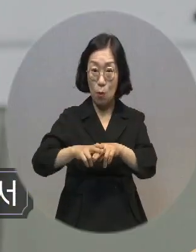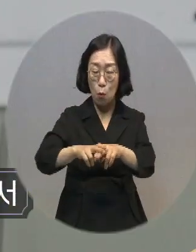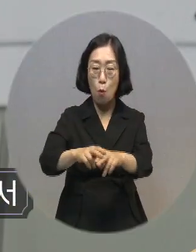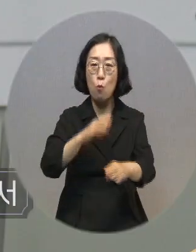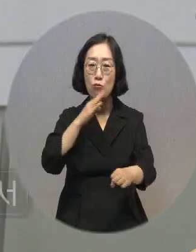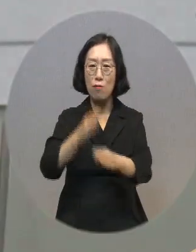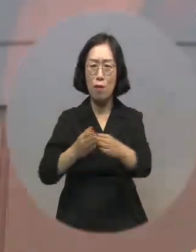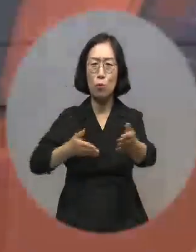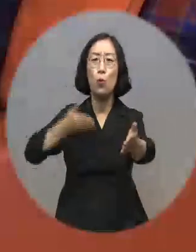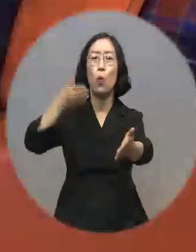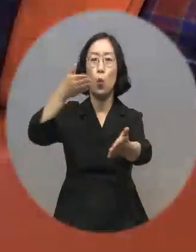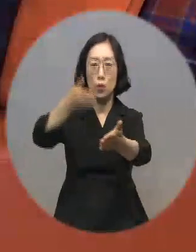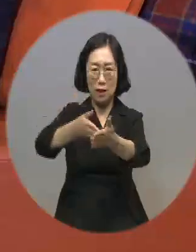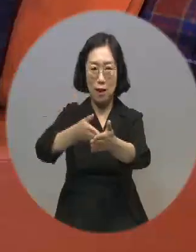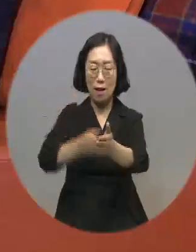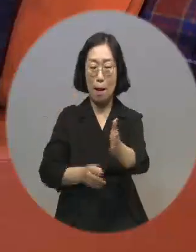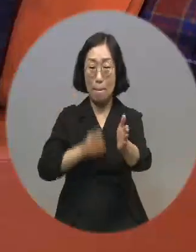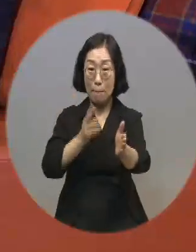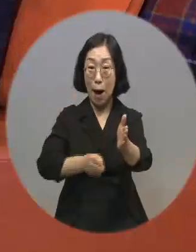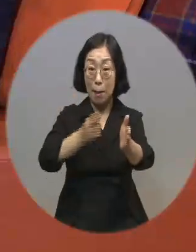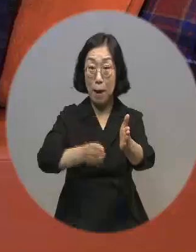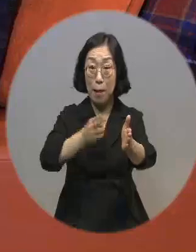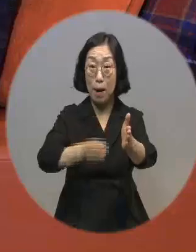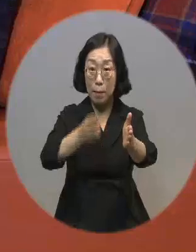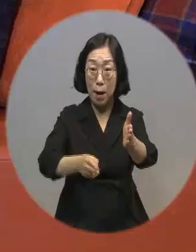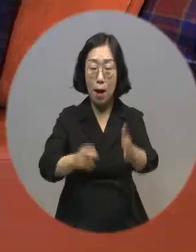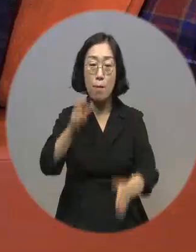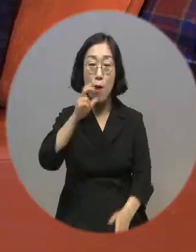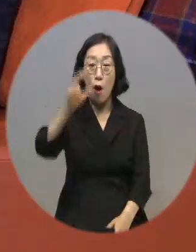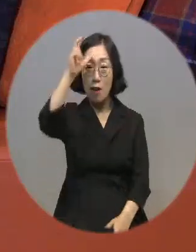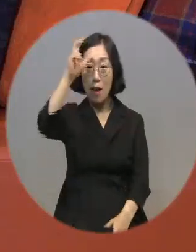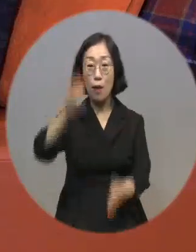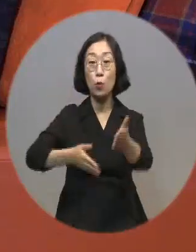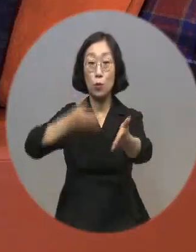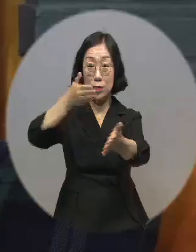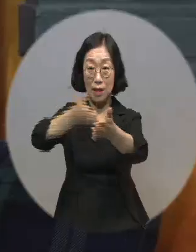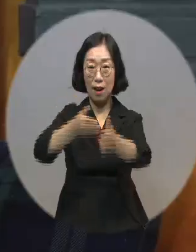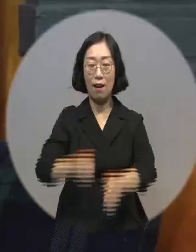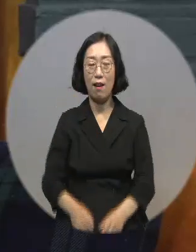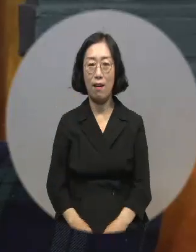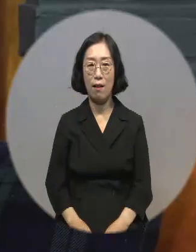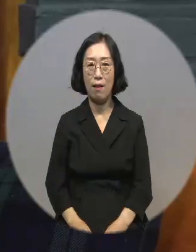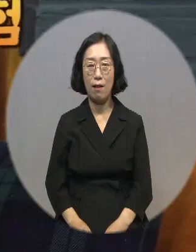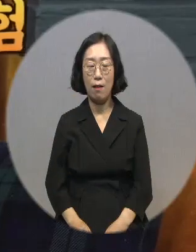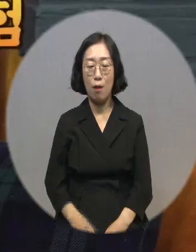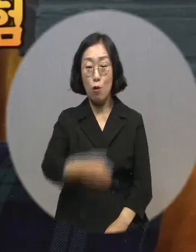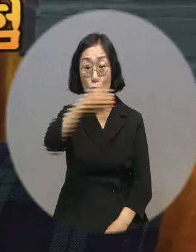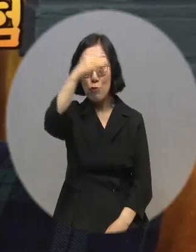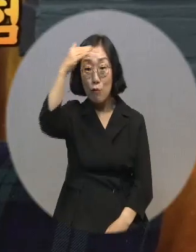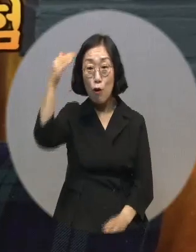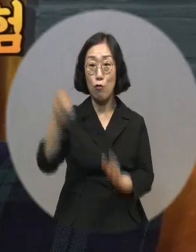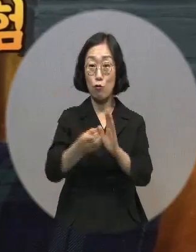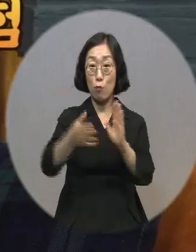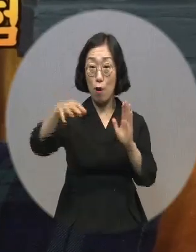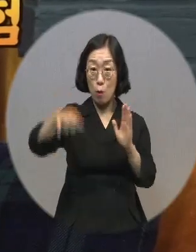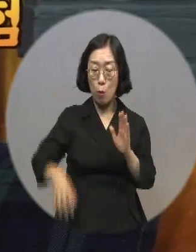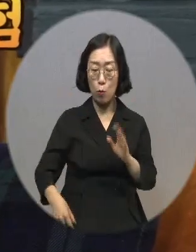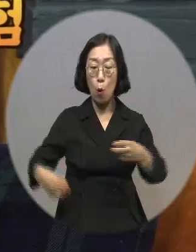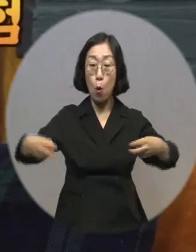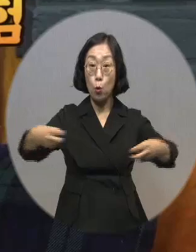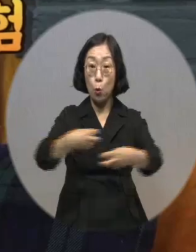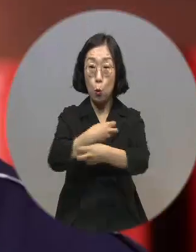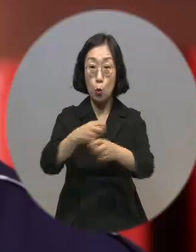북한에 가가지고 평양역에 내려서 네네네 막 뭐 광문이나 유명한 관광지나 뭐 교통 뭐